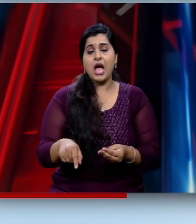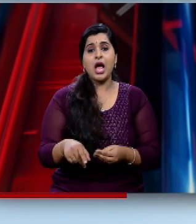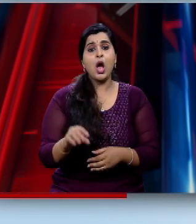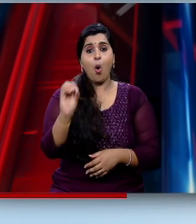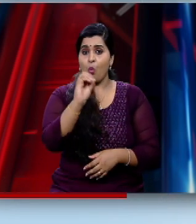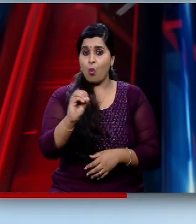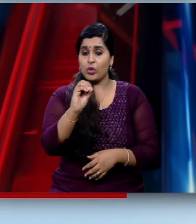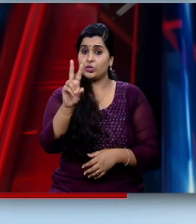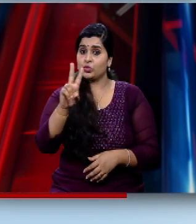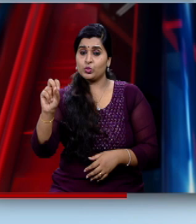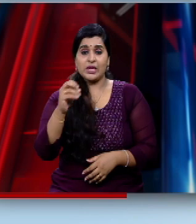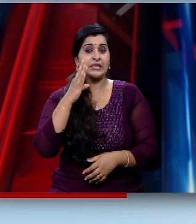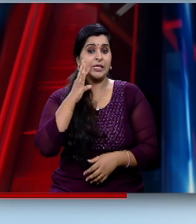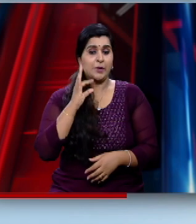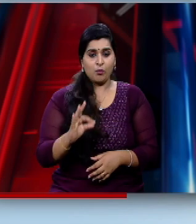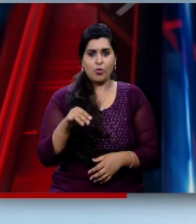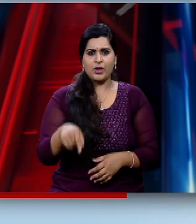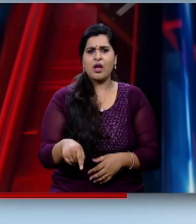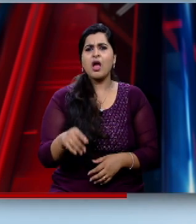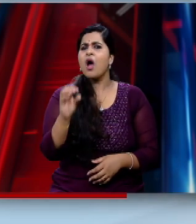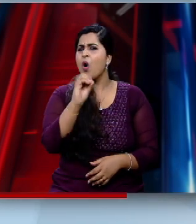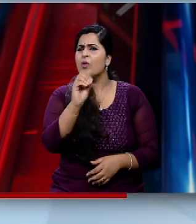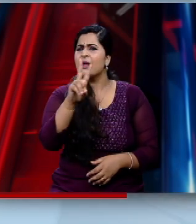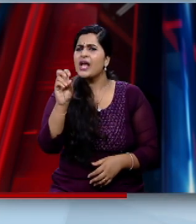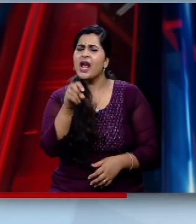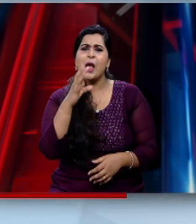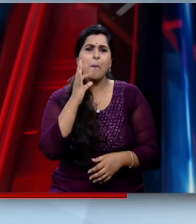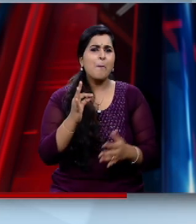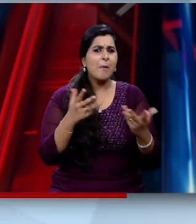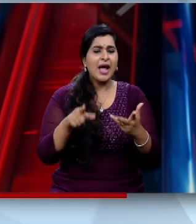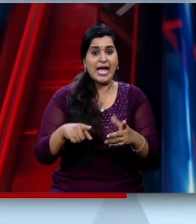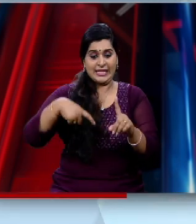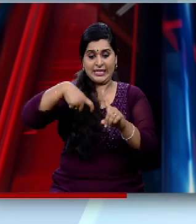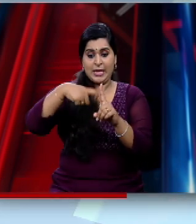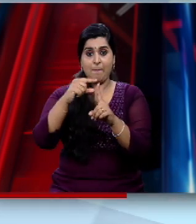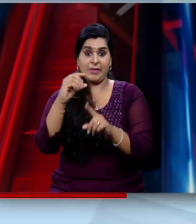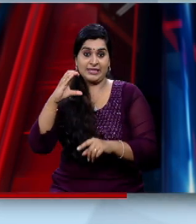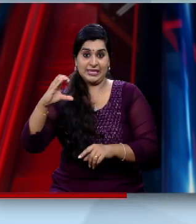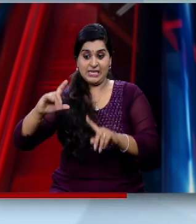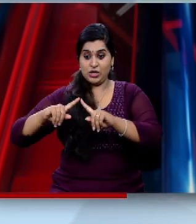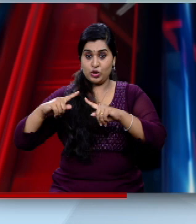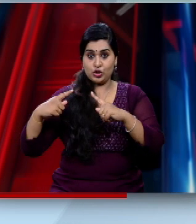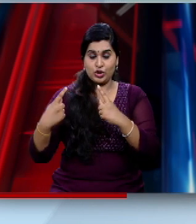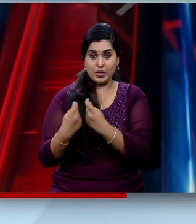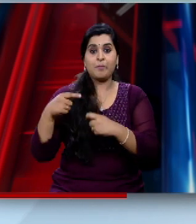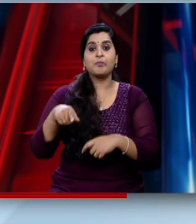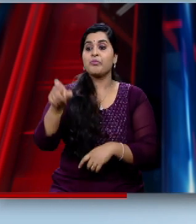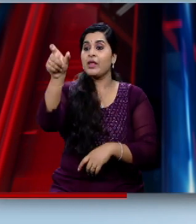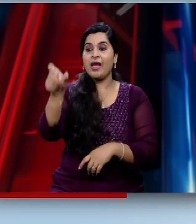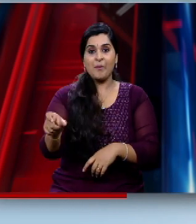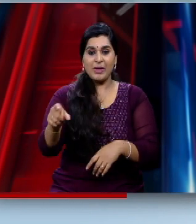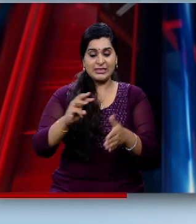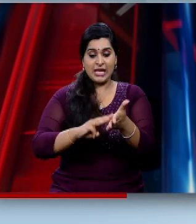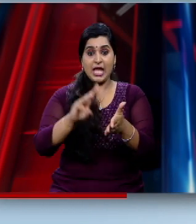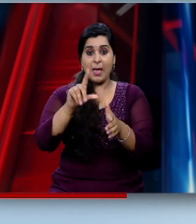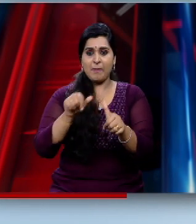ഡേറ്റിന്റെ മറ്റൊരു പ്രത്യേകത കൂടിയുണ്ട്. ശ്രാവൺ, കെപിസിസി എൽദോസ് കുന്നപ്പള്ളിന് വിശദീകരണം നൽകാൻ അന്ത്യശാസനമായി നൽകിയ തീയതി സമയപരിധിയും